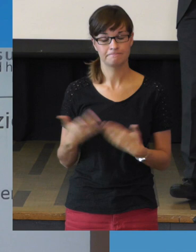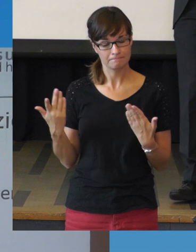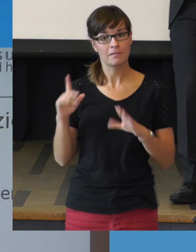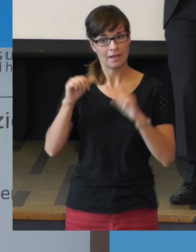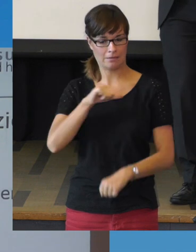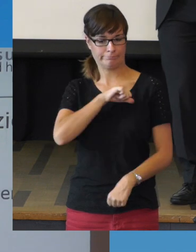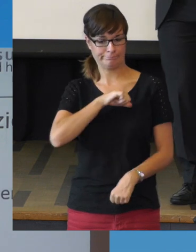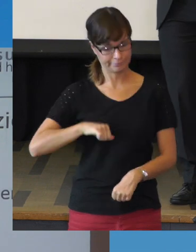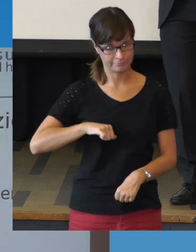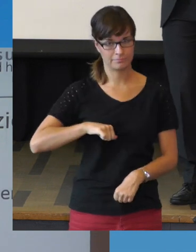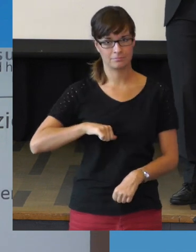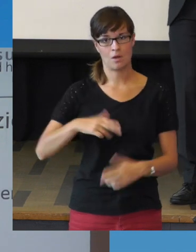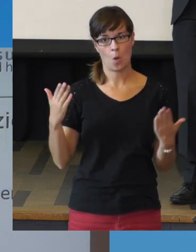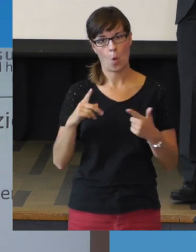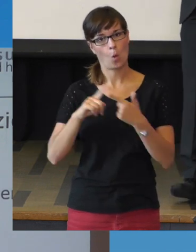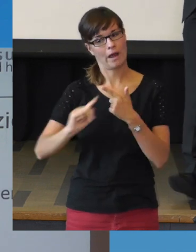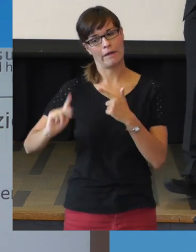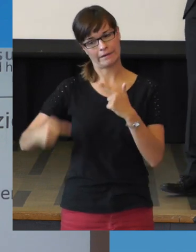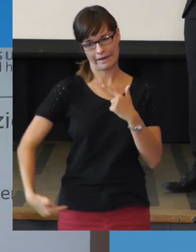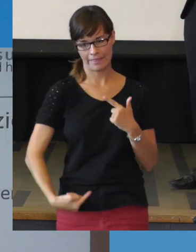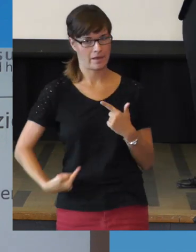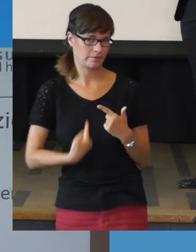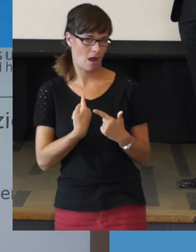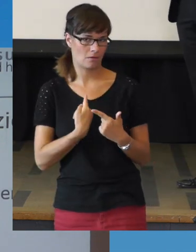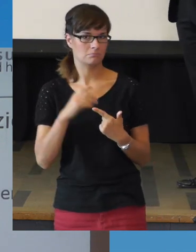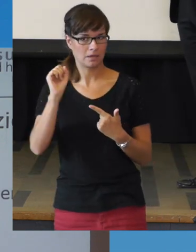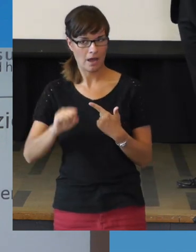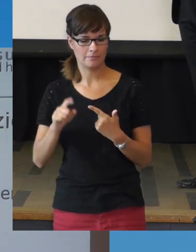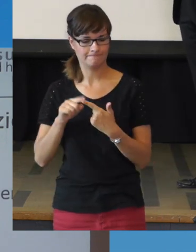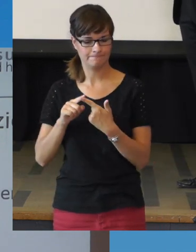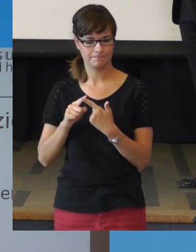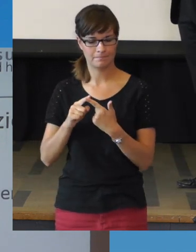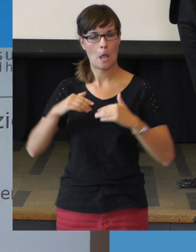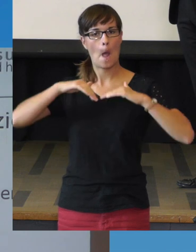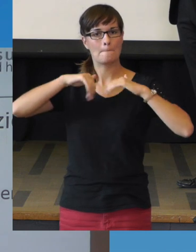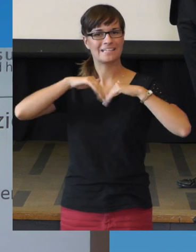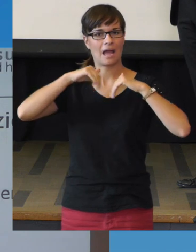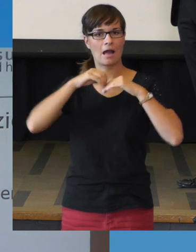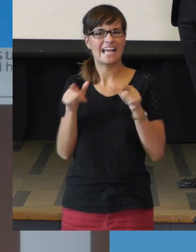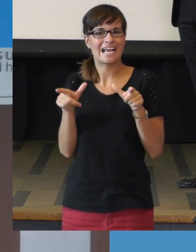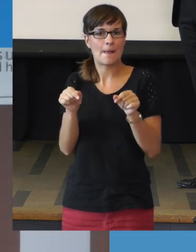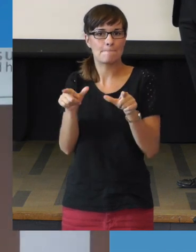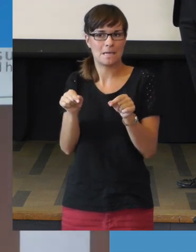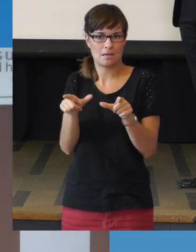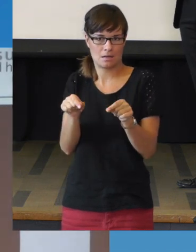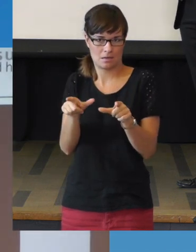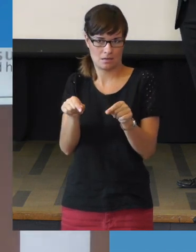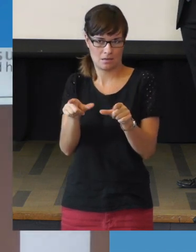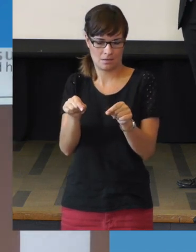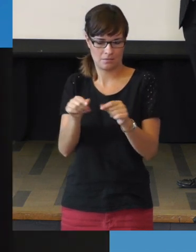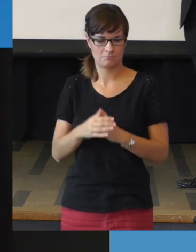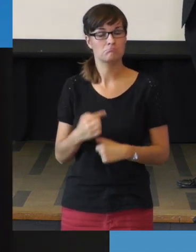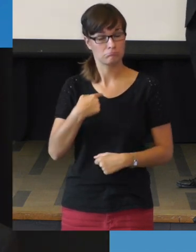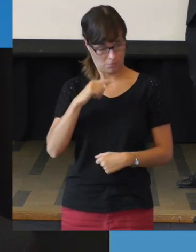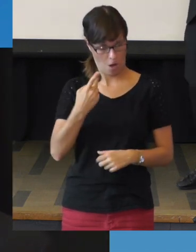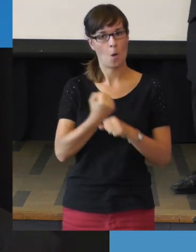chirurgischen Variante heutzutage auch eine kathetergestützte Variante, das sogenannte Mitral Clipping, das wir auch durchführen. Auch